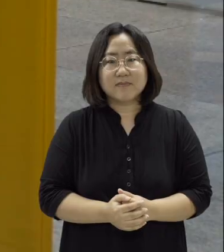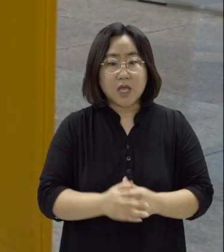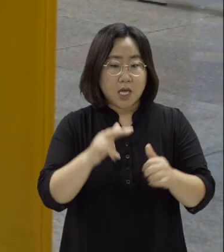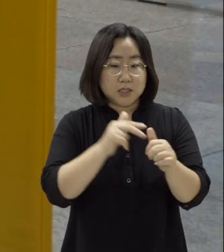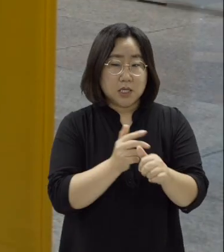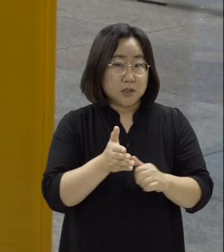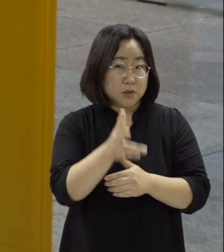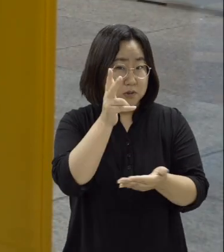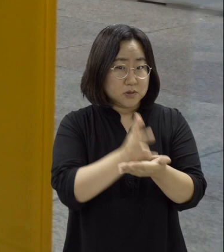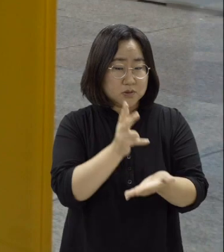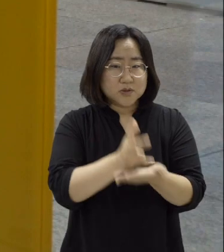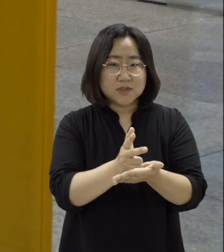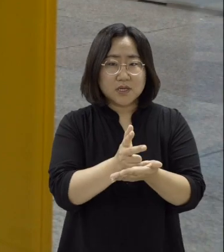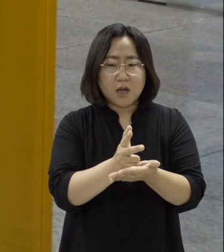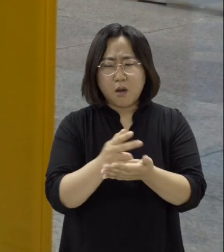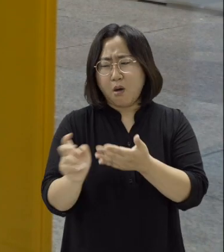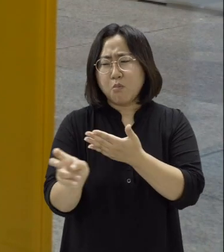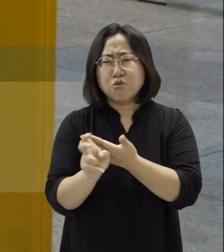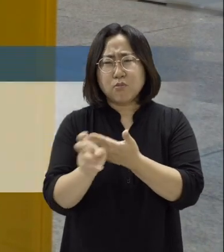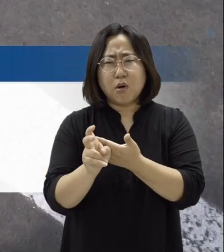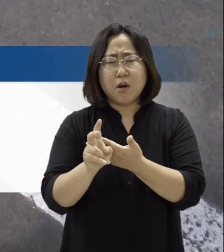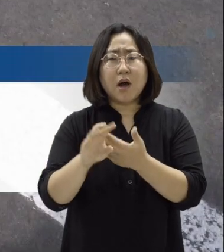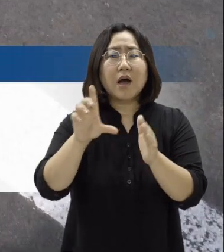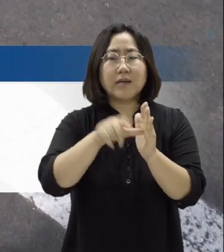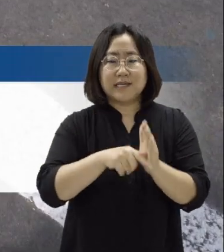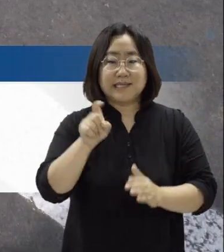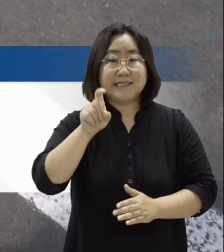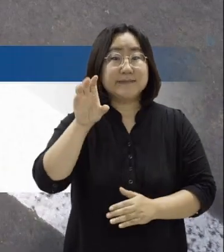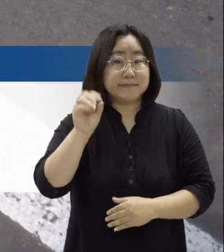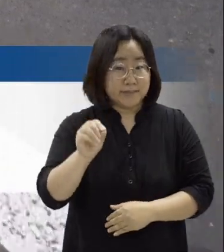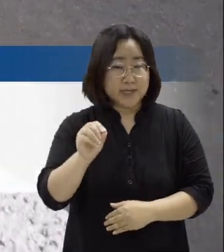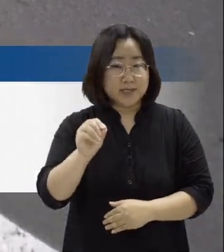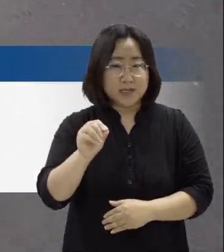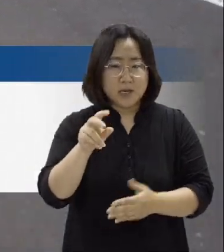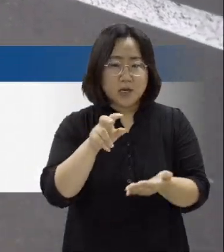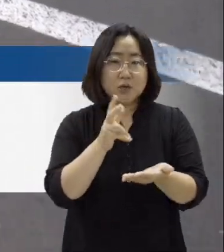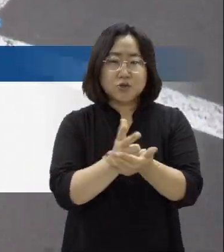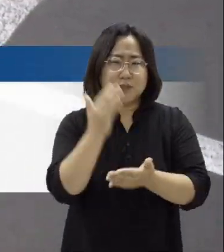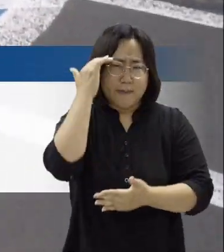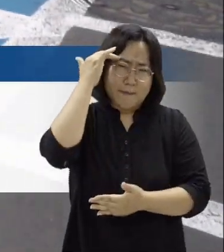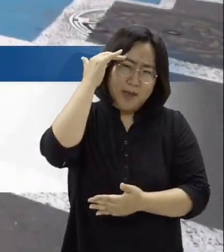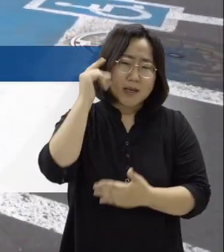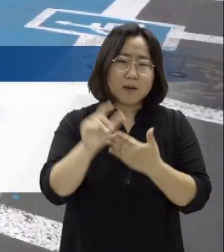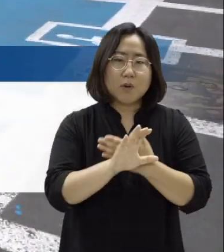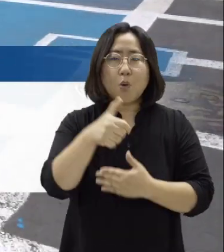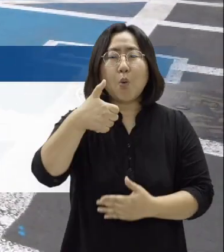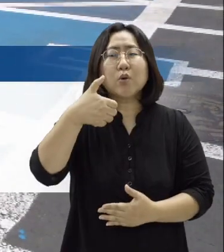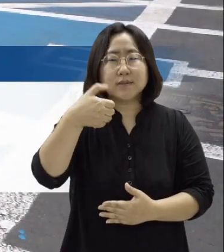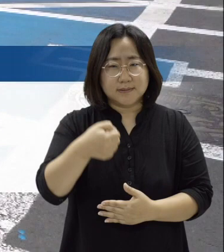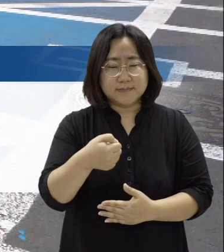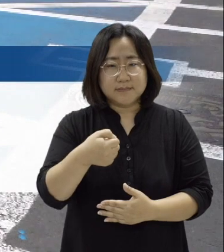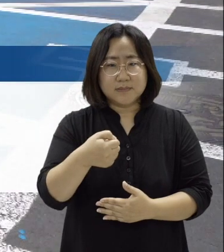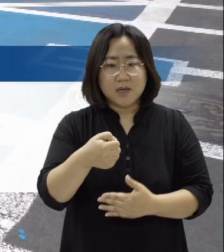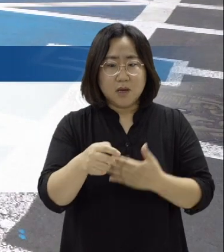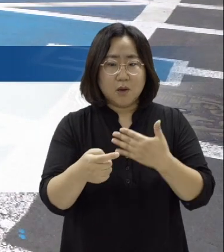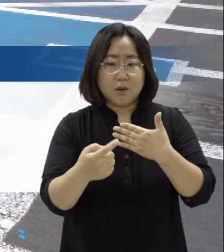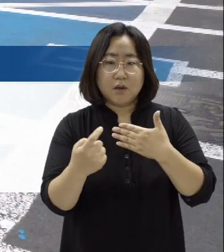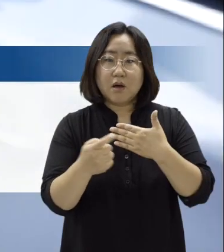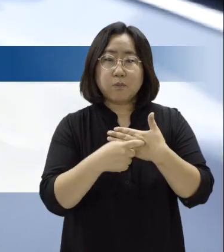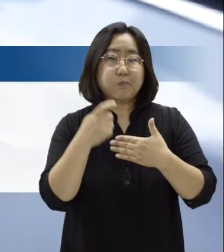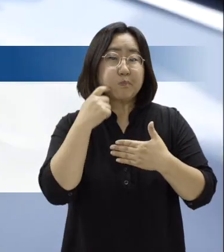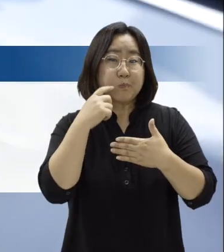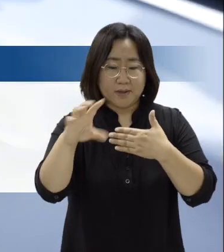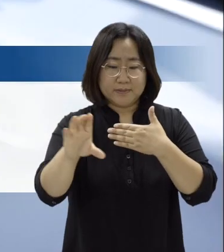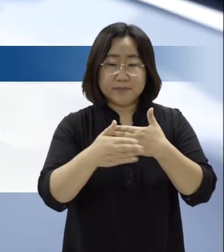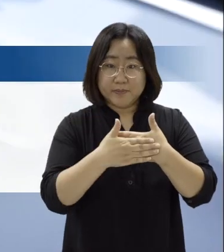장애인 전용 주차구역에 불법 주차하는 경우는 10만원, 주차 방해 행위는 50만원, 주차 표지 부정